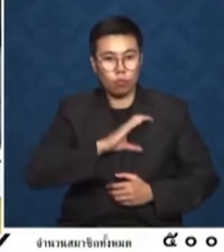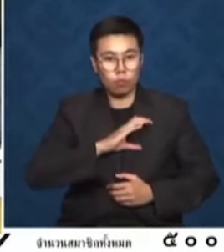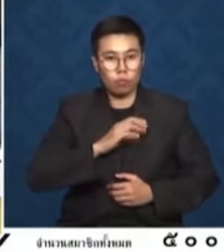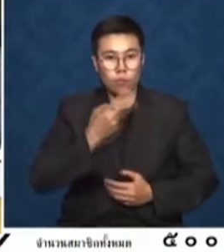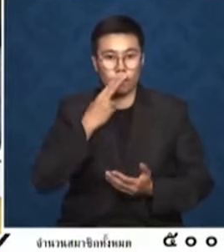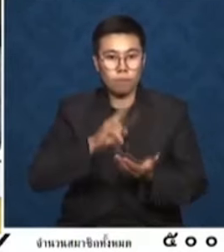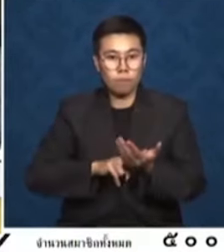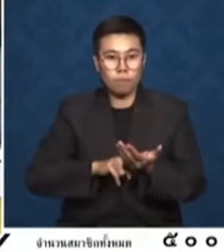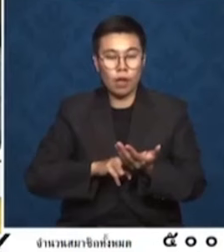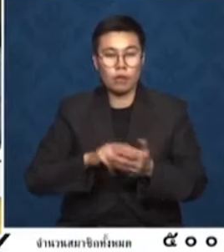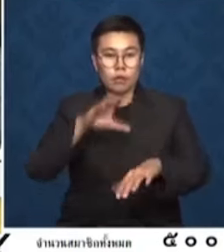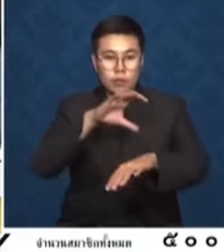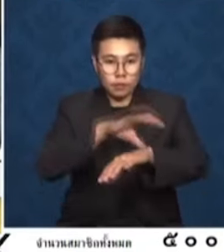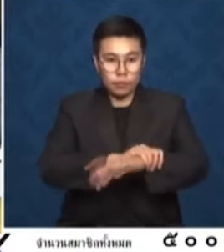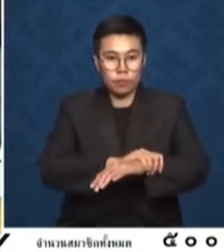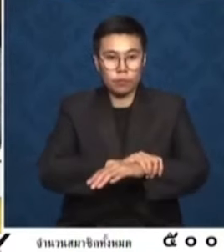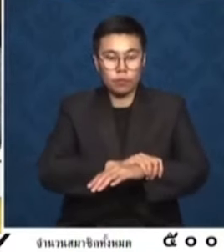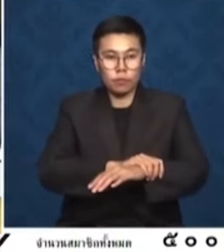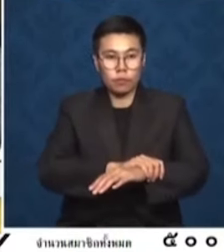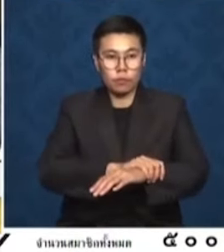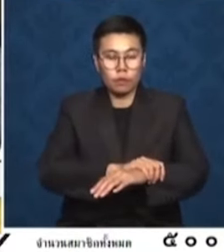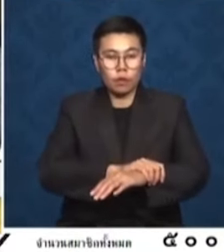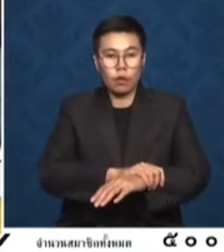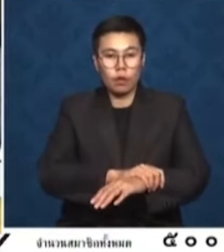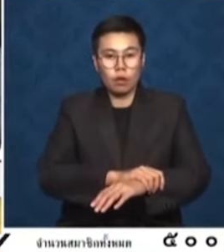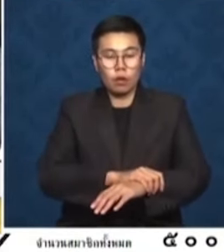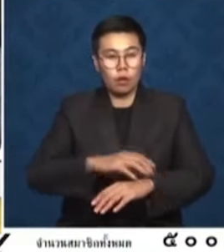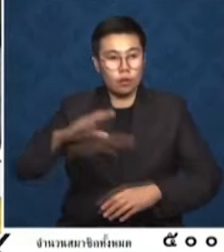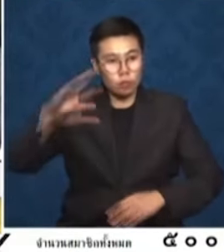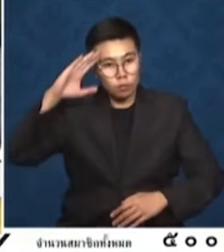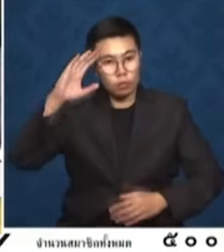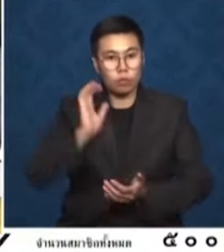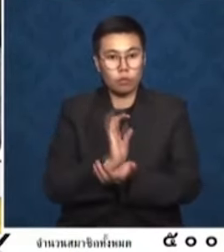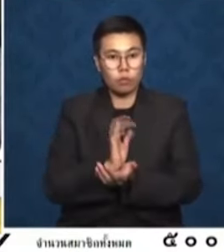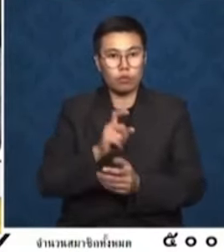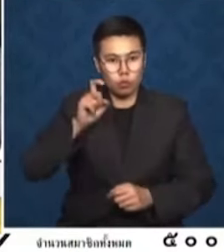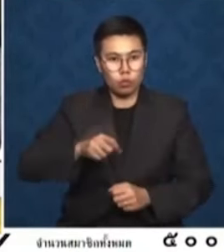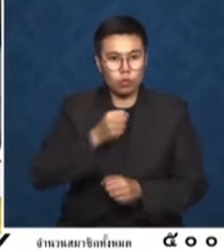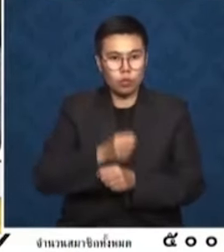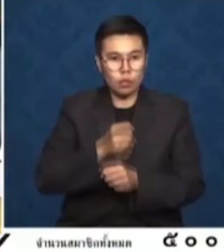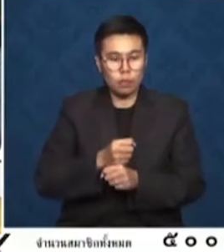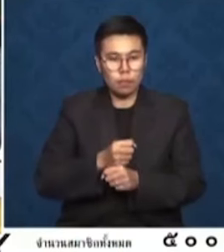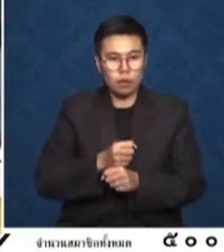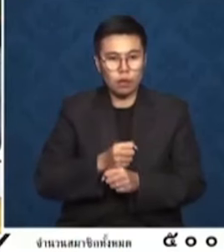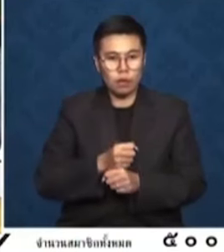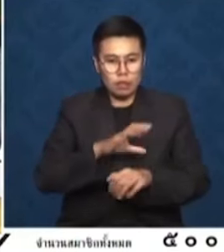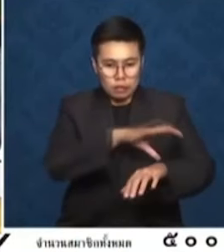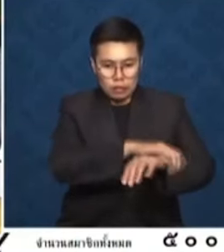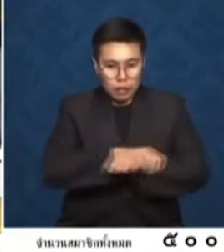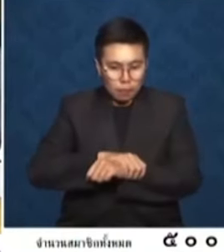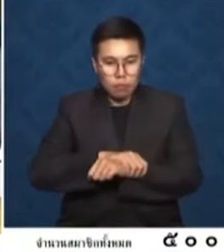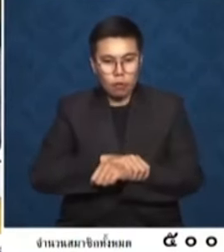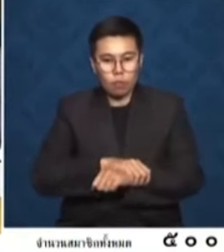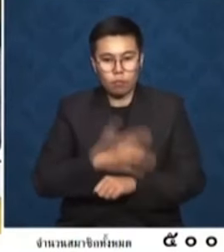แล้วผมย้ำนะครับว่าเจ้าหน้าที่ตำรวจควรทำเรื่องนี้ให้ถึงที่สุดเพื่อไม่ให้เป็นแบบ